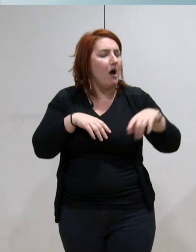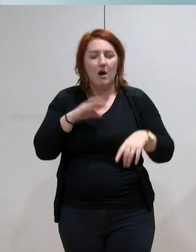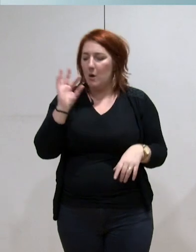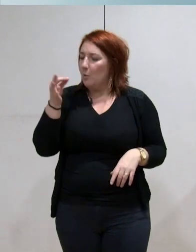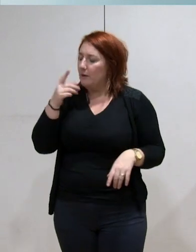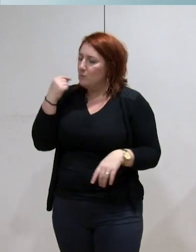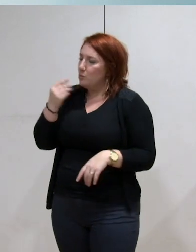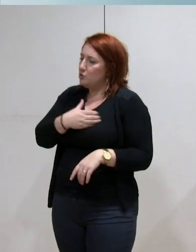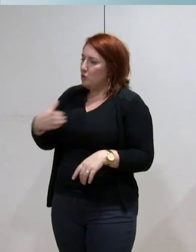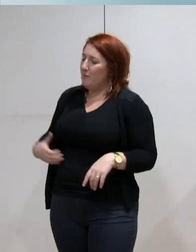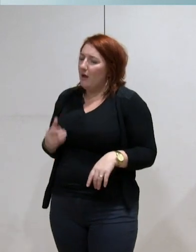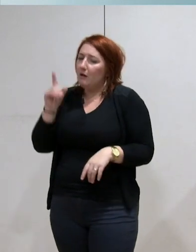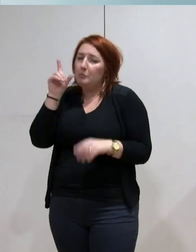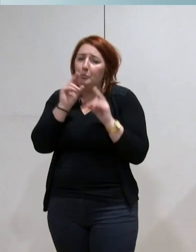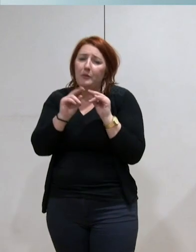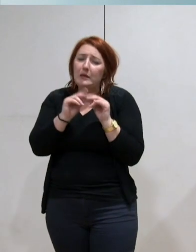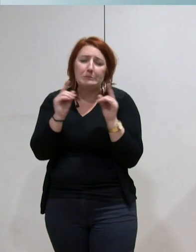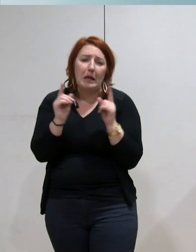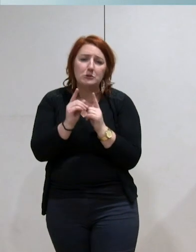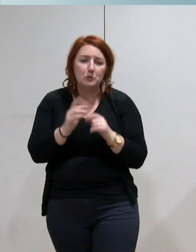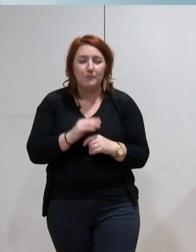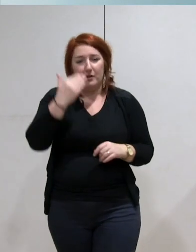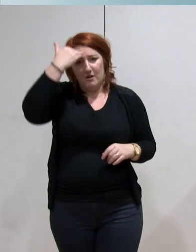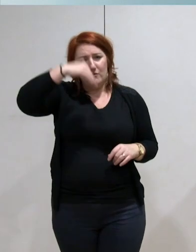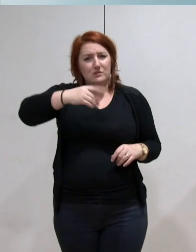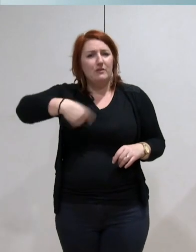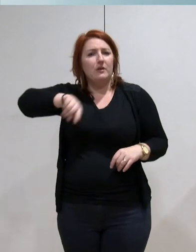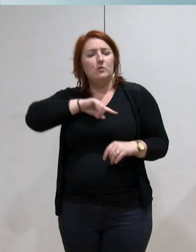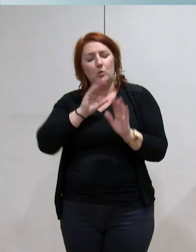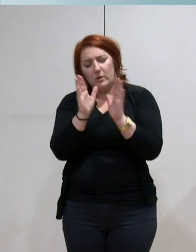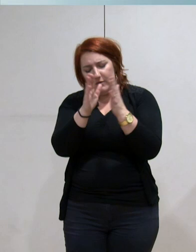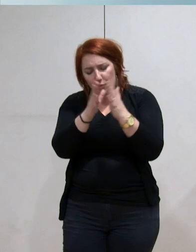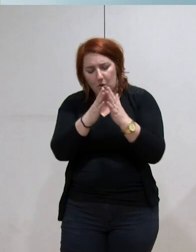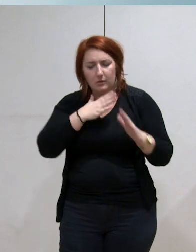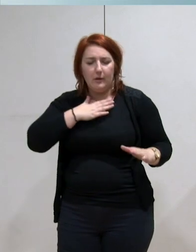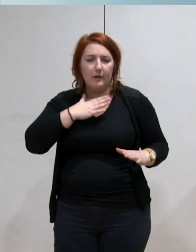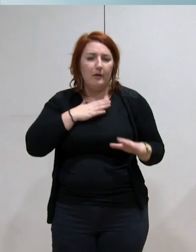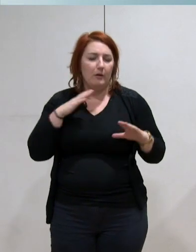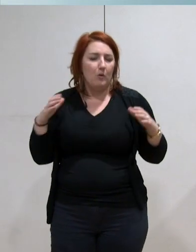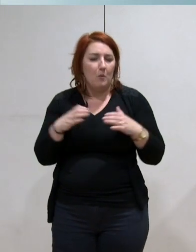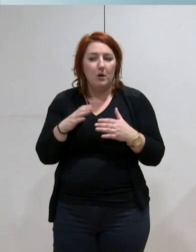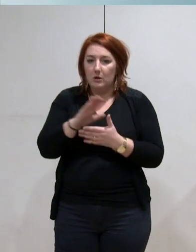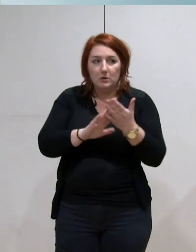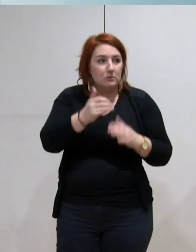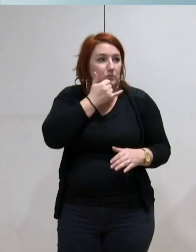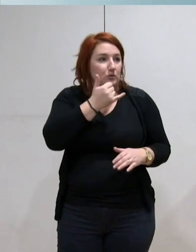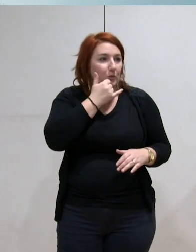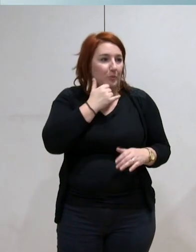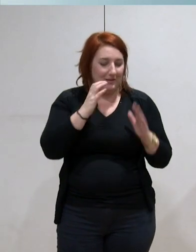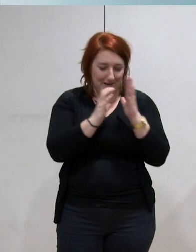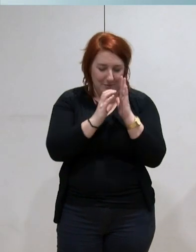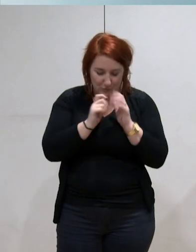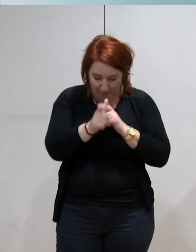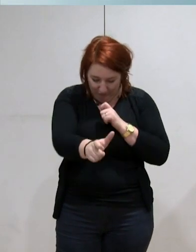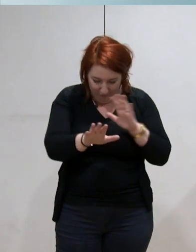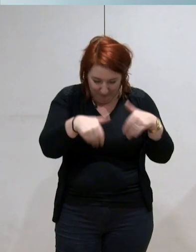oui monsieur le Maire une toute petite explication vous savez que nous avions demandé pour notre part excusez-moi je me suis trompé de délibération c'est celle qui